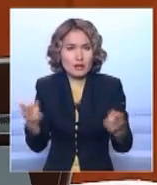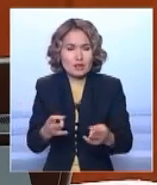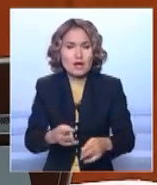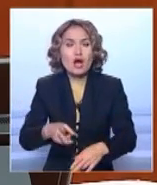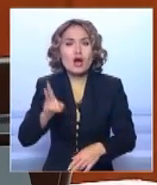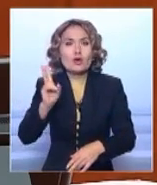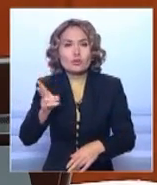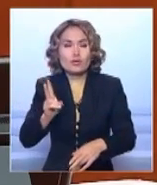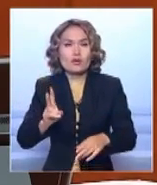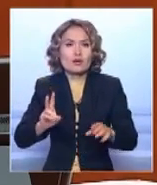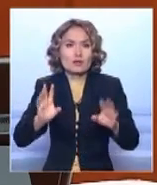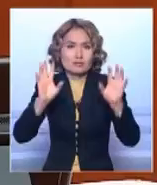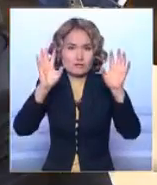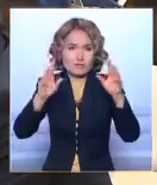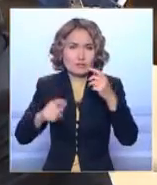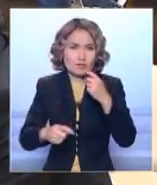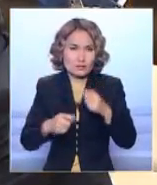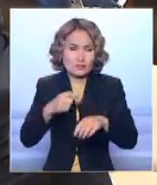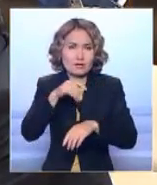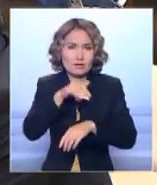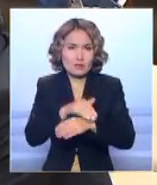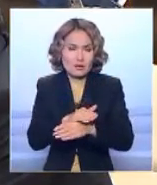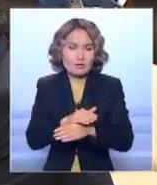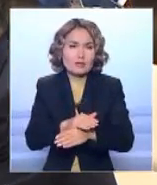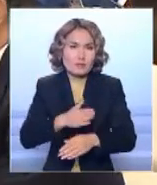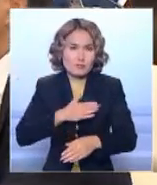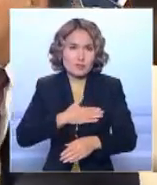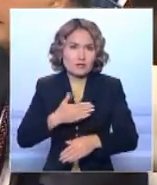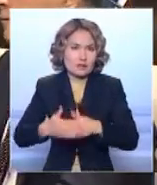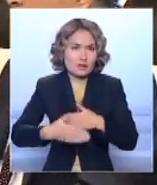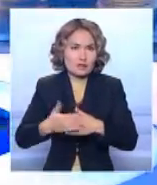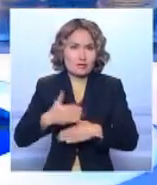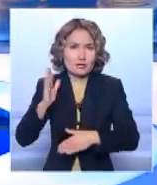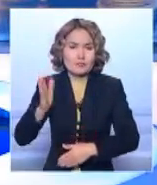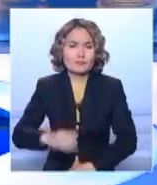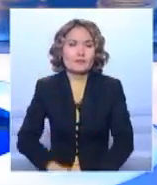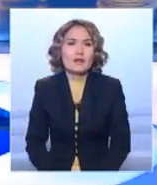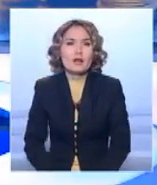шараларын қолдану жөнінде ұсыныстарды әзірлейтін болады.